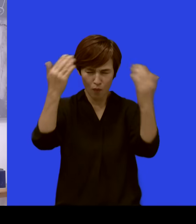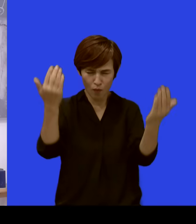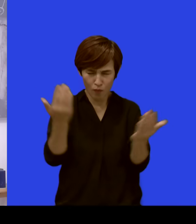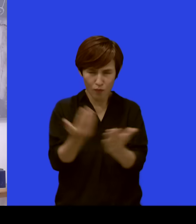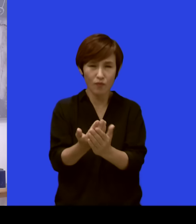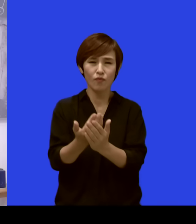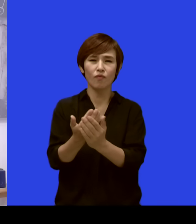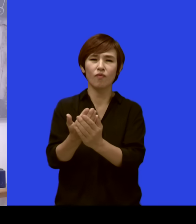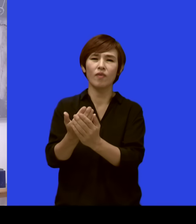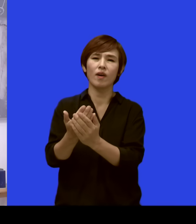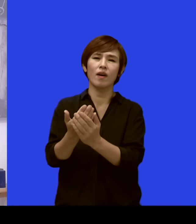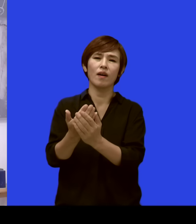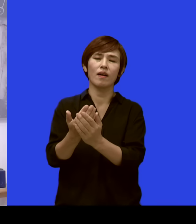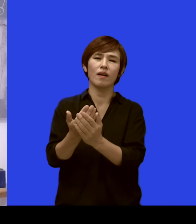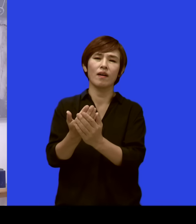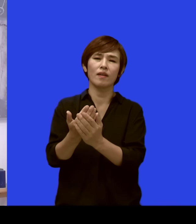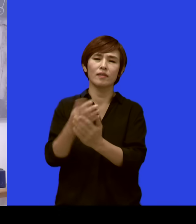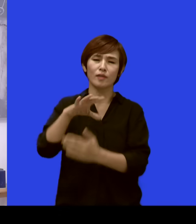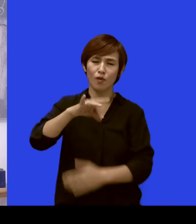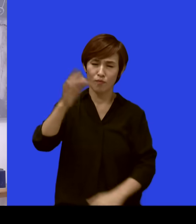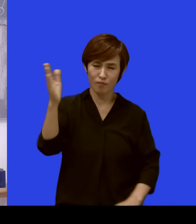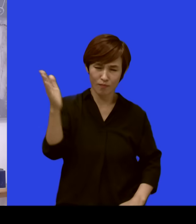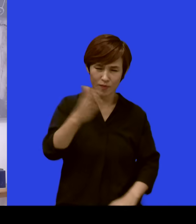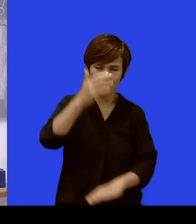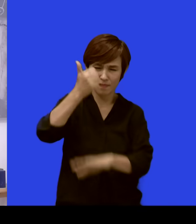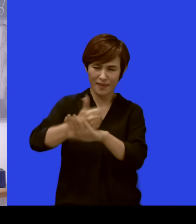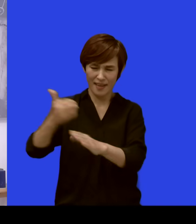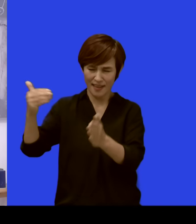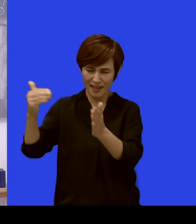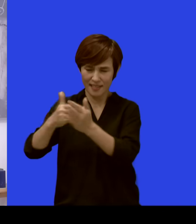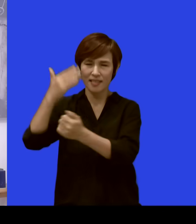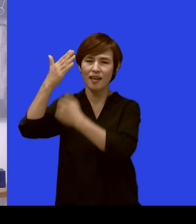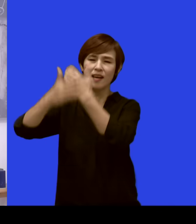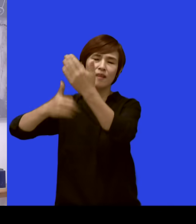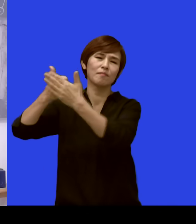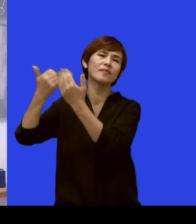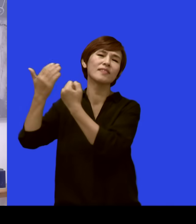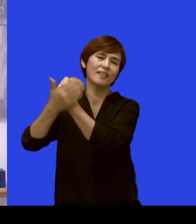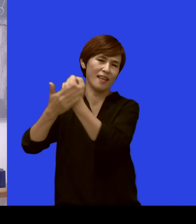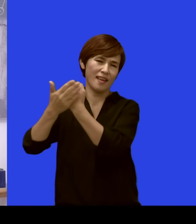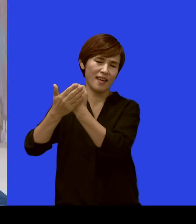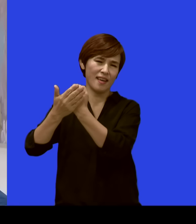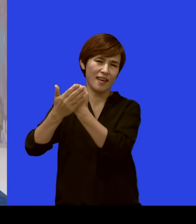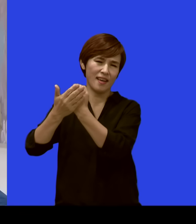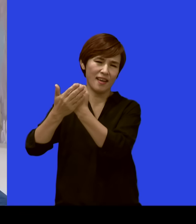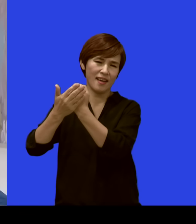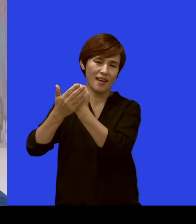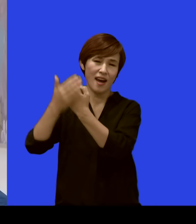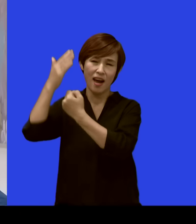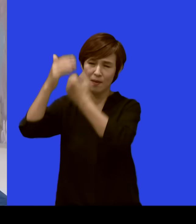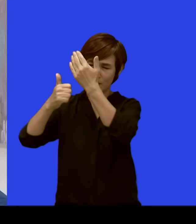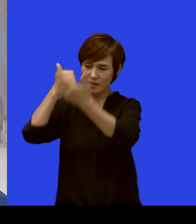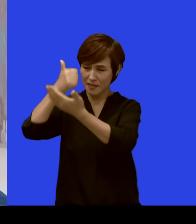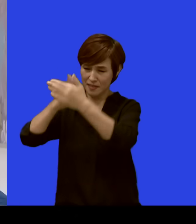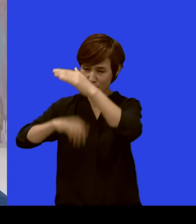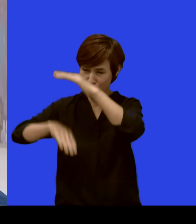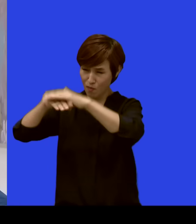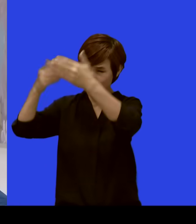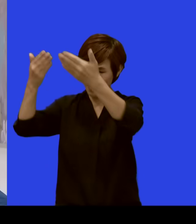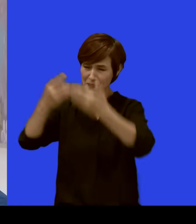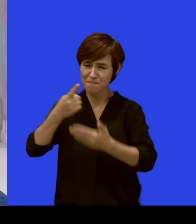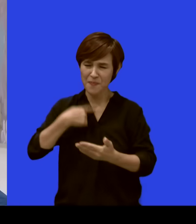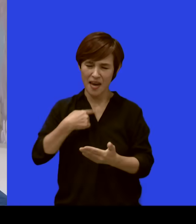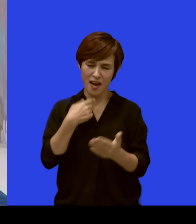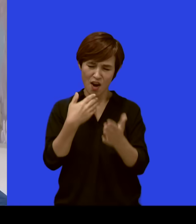다 정말 알파 오메가 하나님의 채우심이었거든요. 그러니까 사실 그 경험을 수도 없이 했습니다. 그런데도